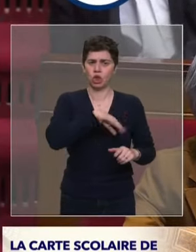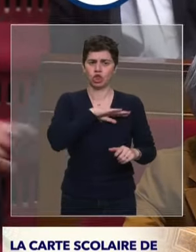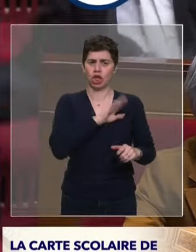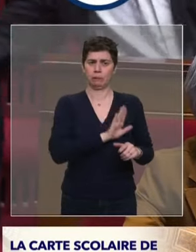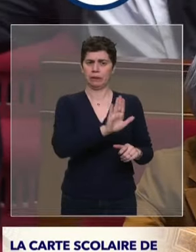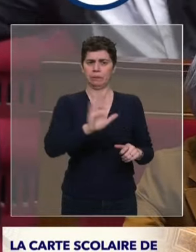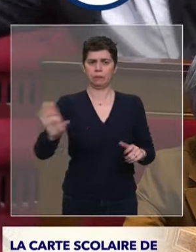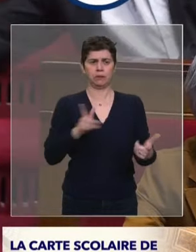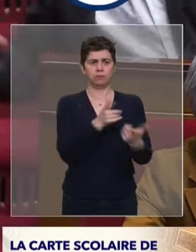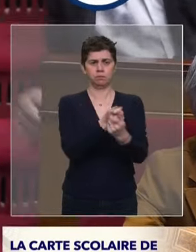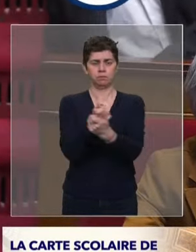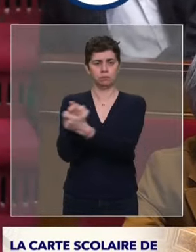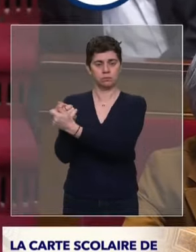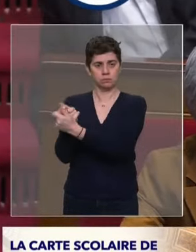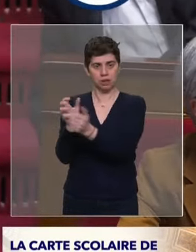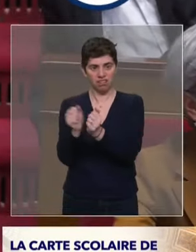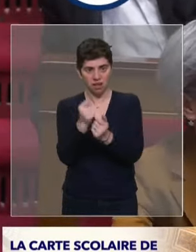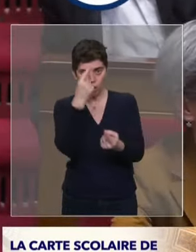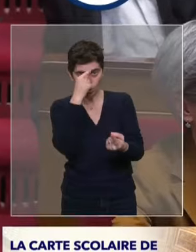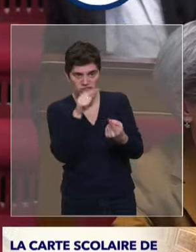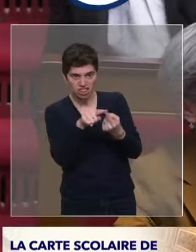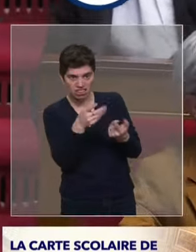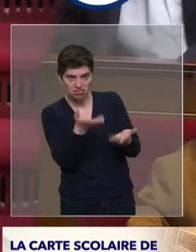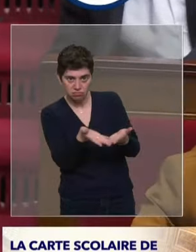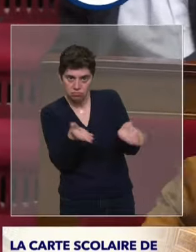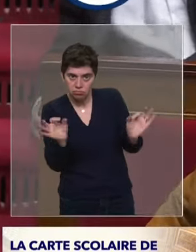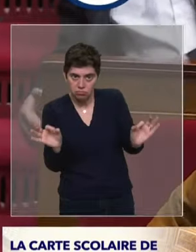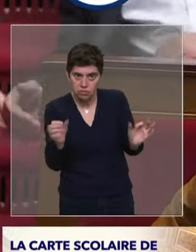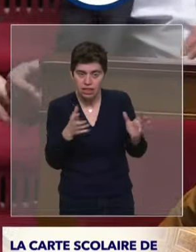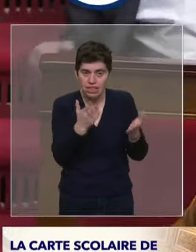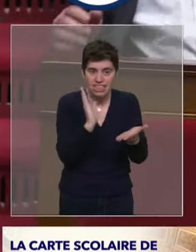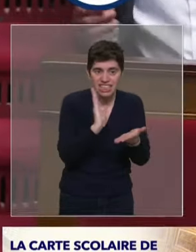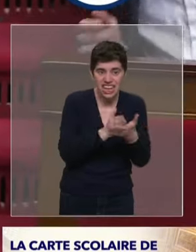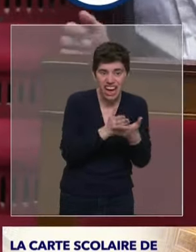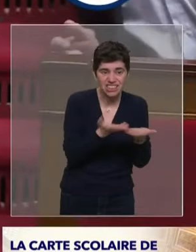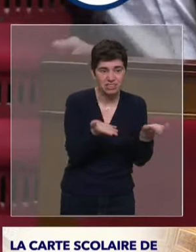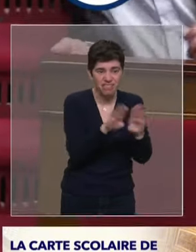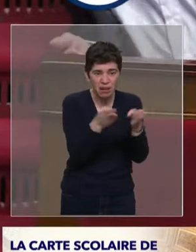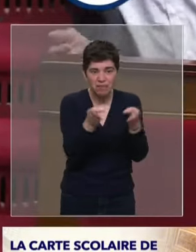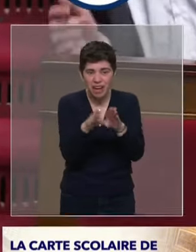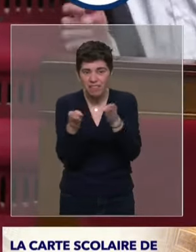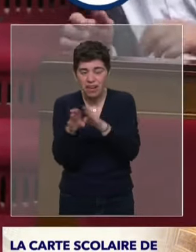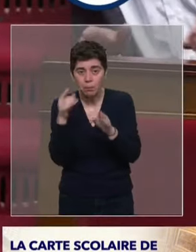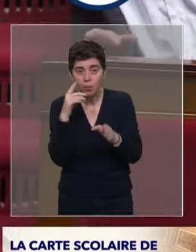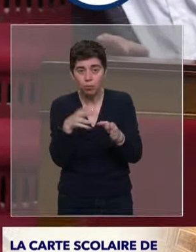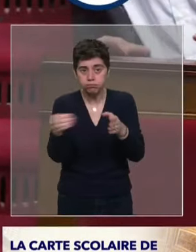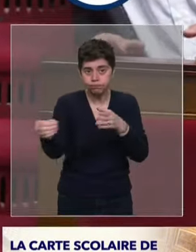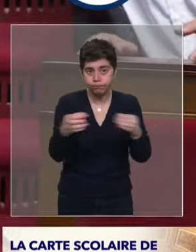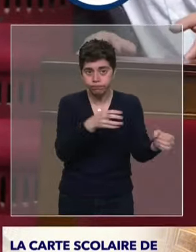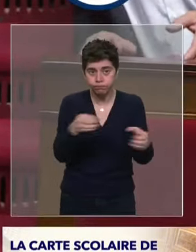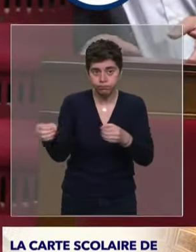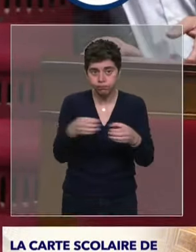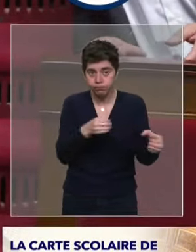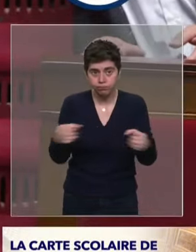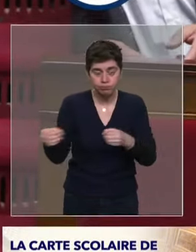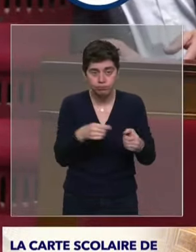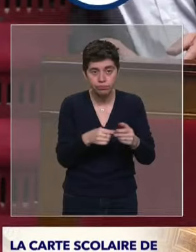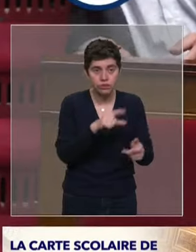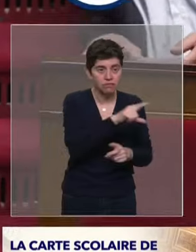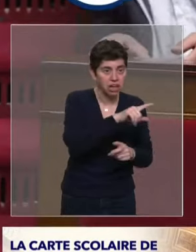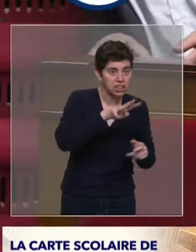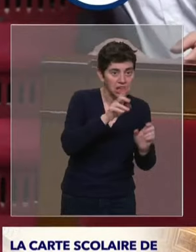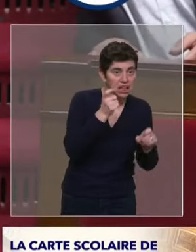Comment répondre à cet objectif quand on ferme des classes de 15 élèves pour former des doubles ou triples niveaux à 24 élèves, avec parfois des